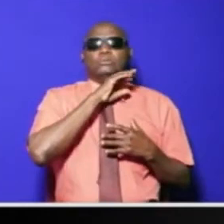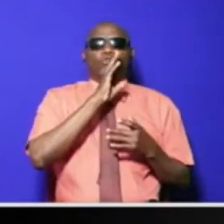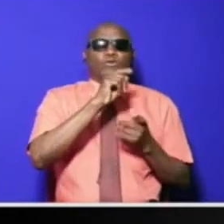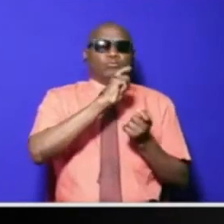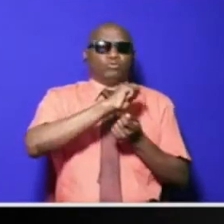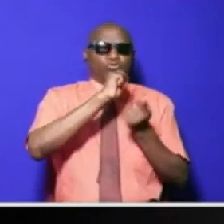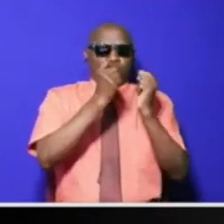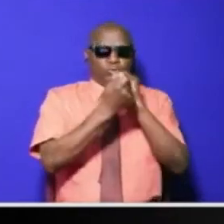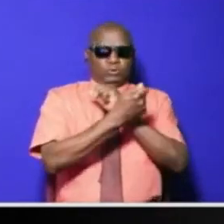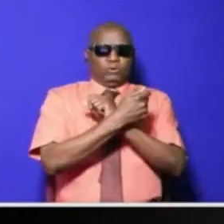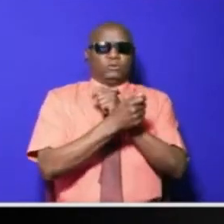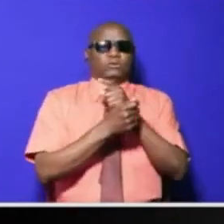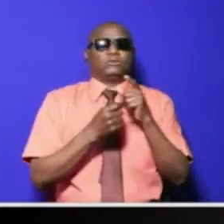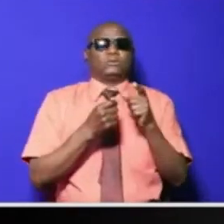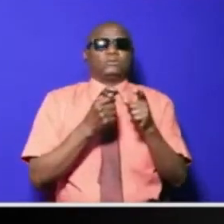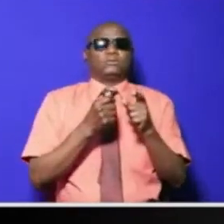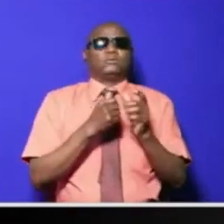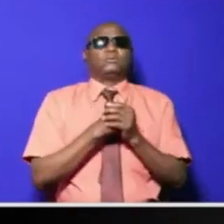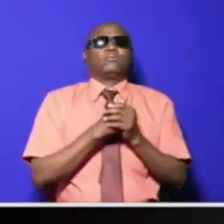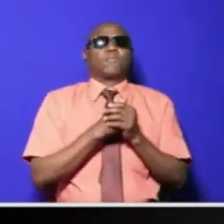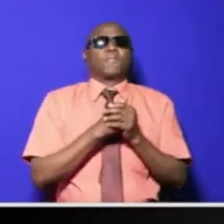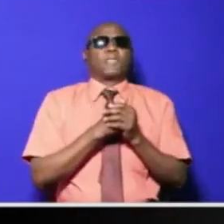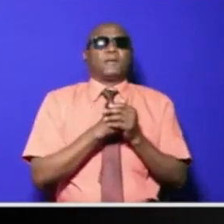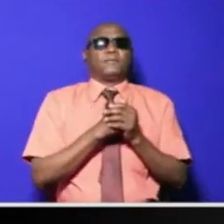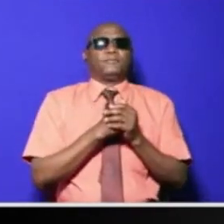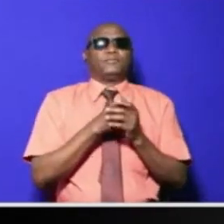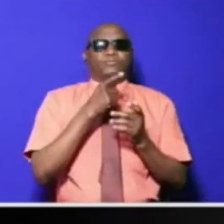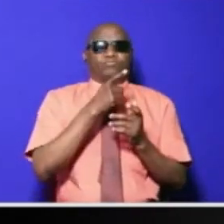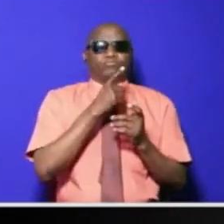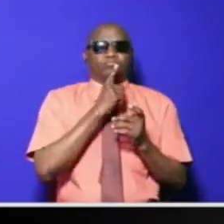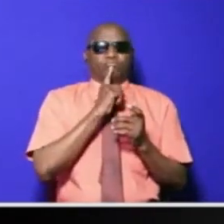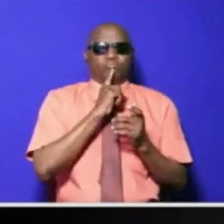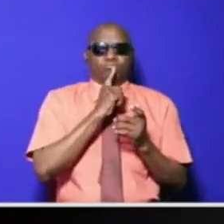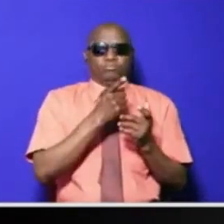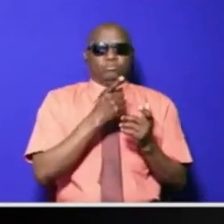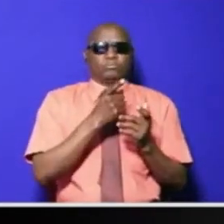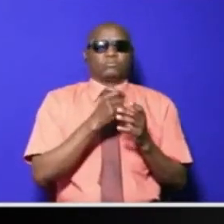na mabadiliko ya mfumo huo, huku akisisitiza kuwa vyuo vya umma